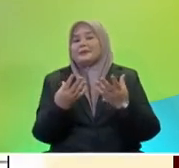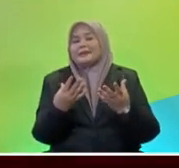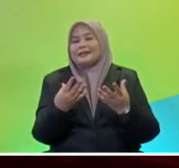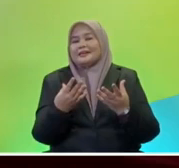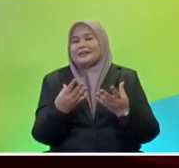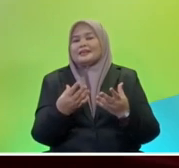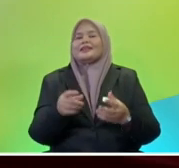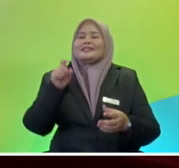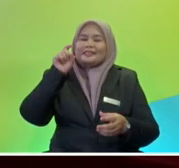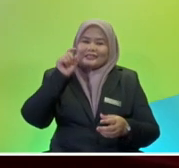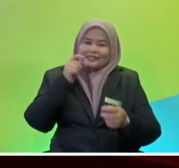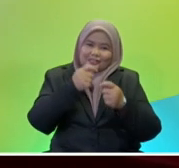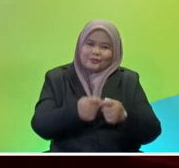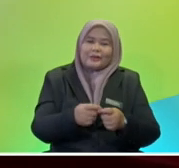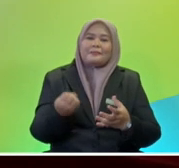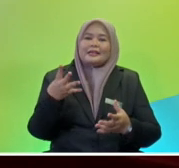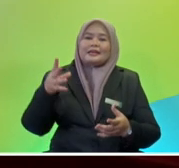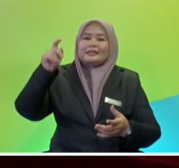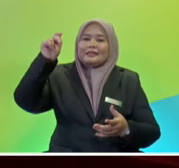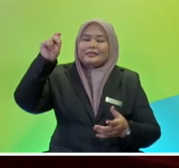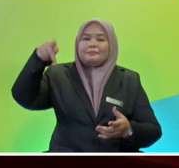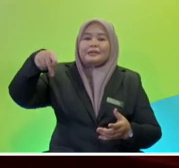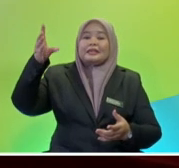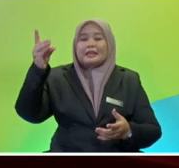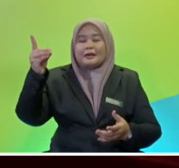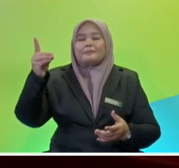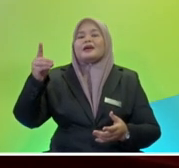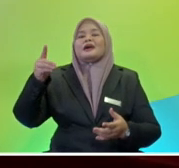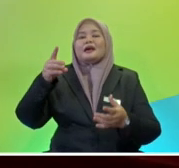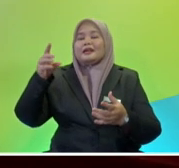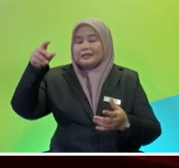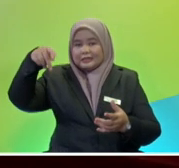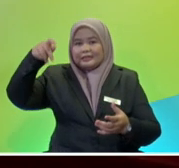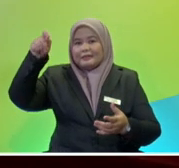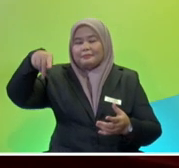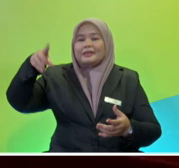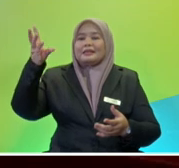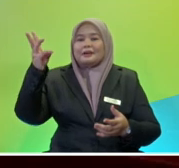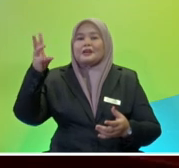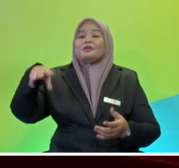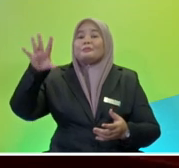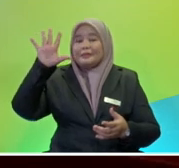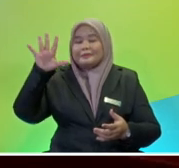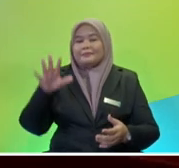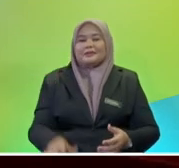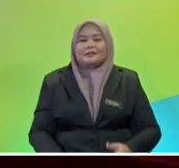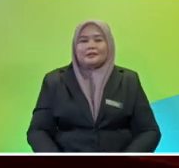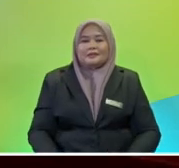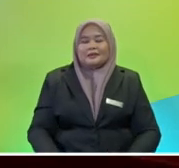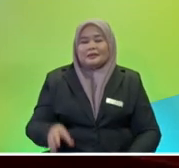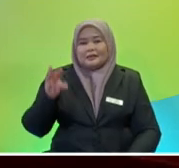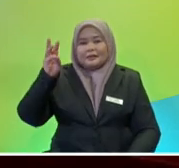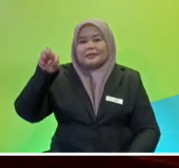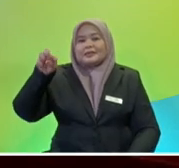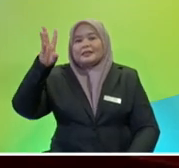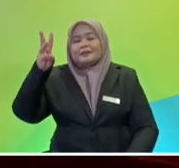ada tentulah banyak yang tv6 TV5 jadi kayak mana yang empat eh titik 6 eh 16.6 tuh ada